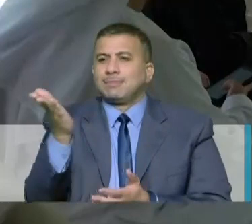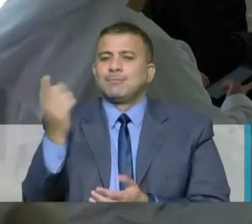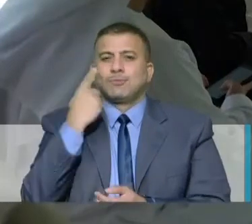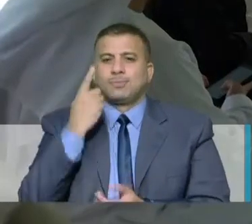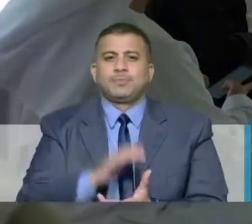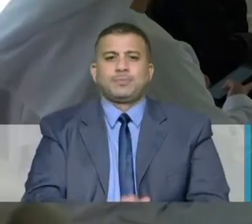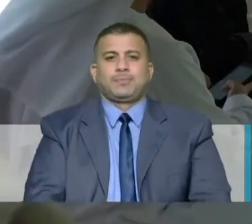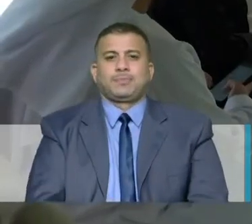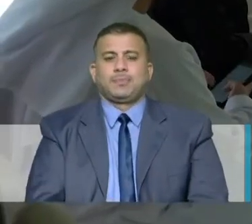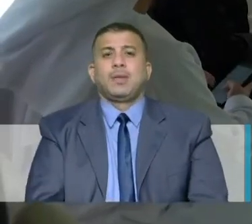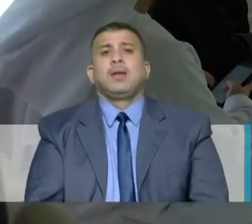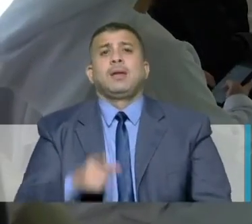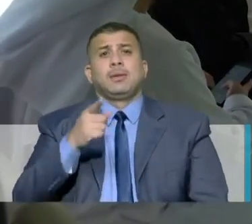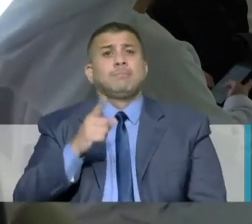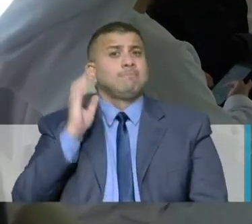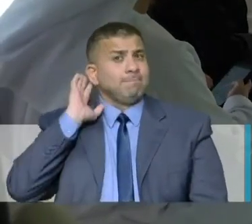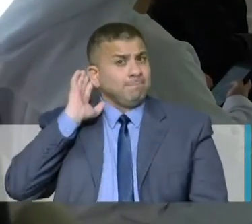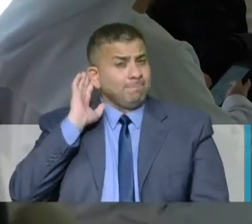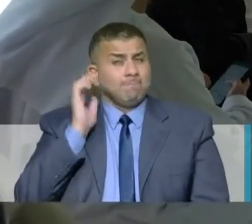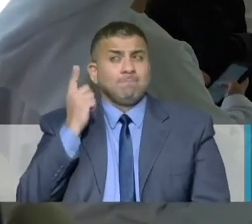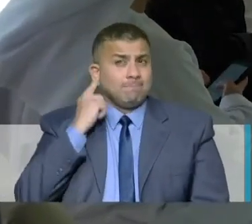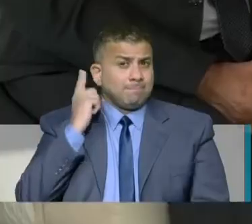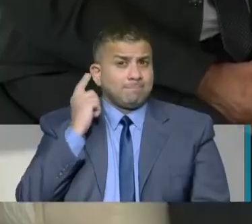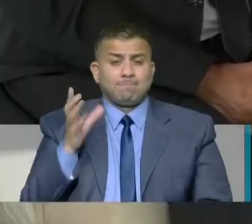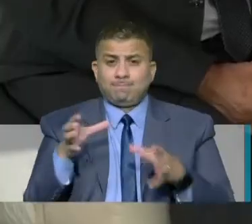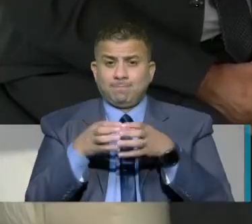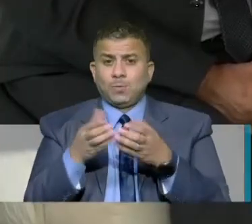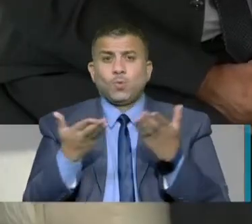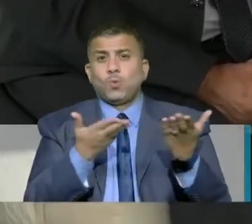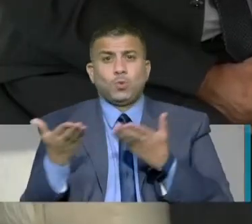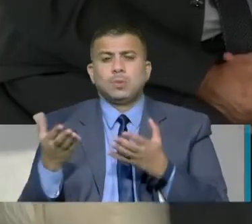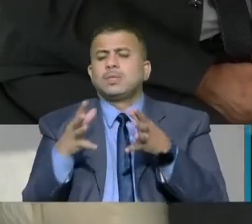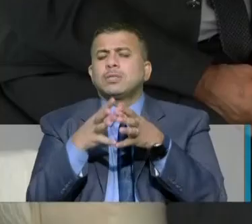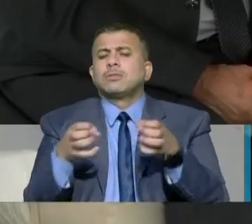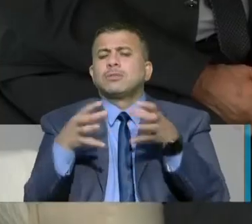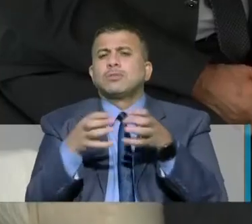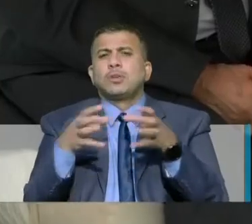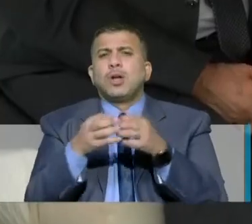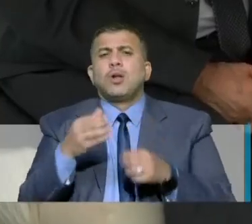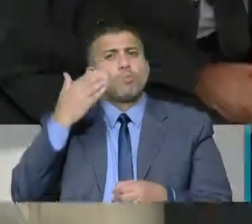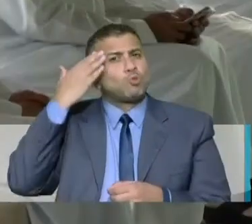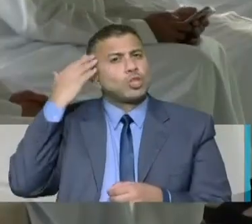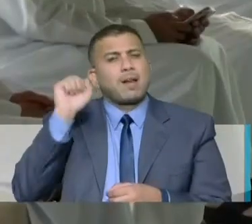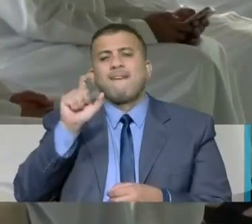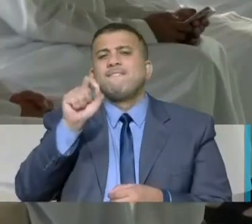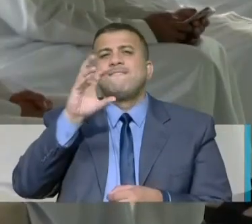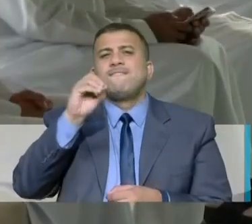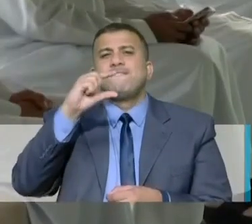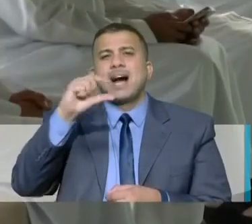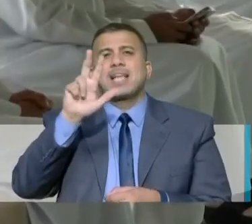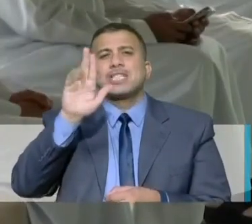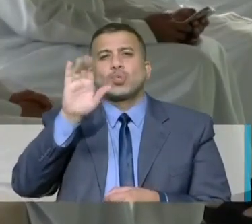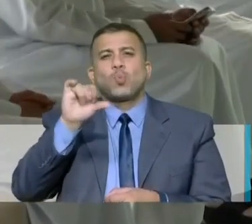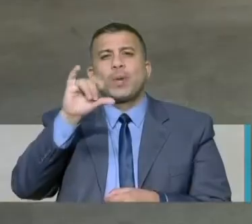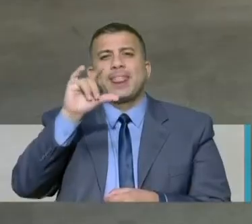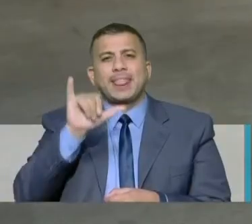كذلك واستمع نائب حاكم الشارقه رفقه الساده الحضور لشرح قدمه المستشار فهد السويدي عن الاهداف